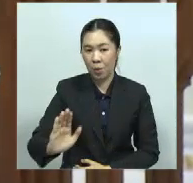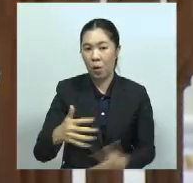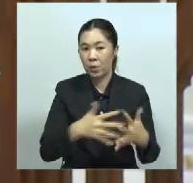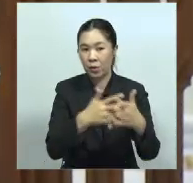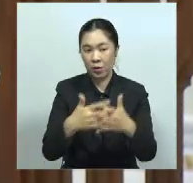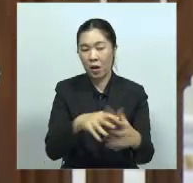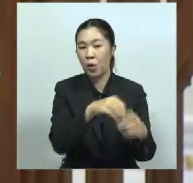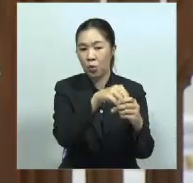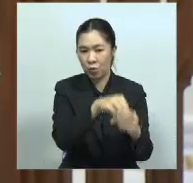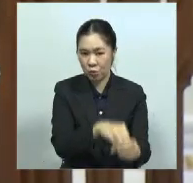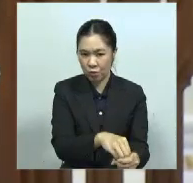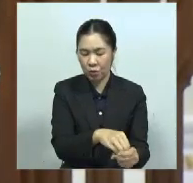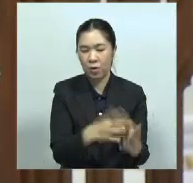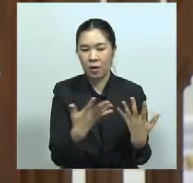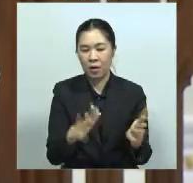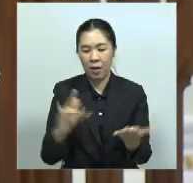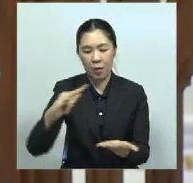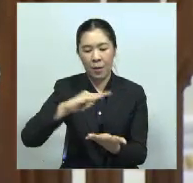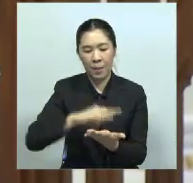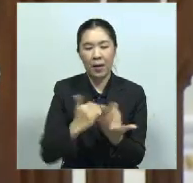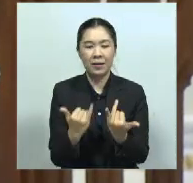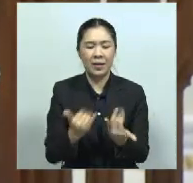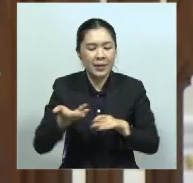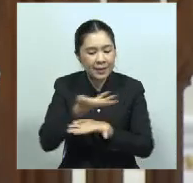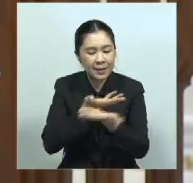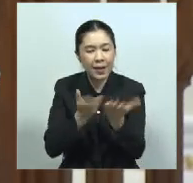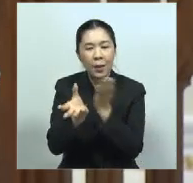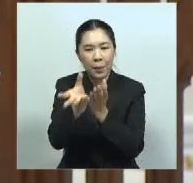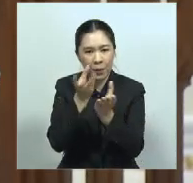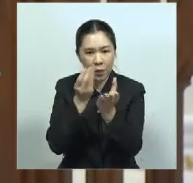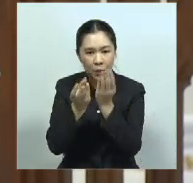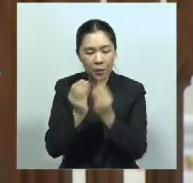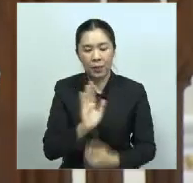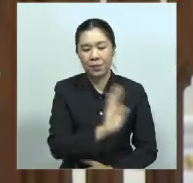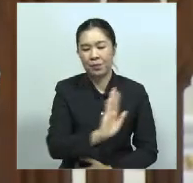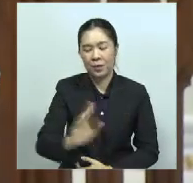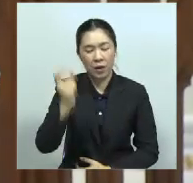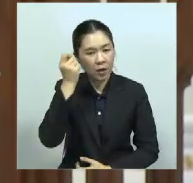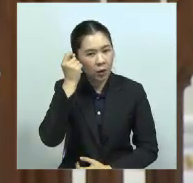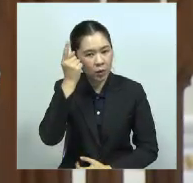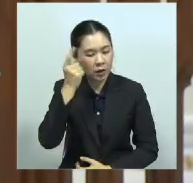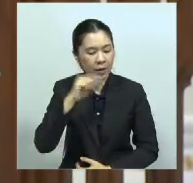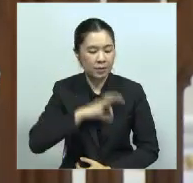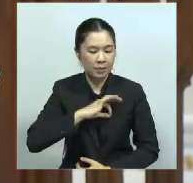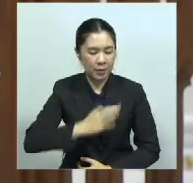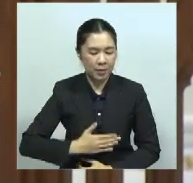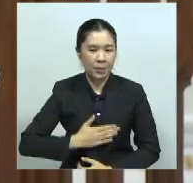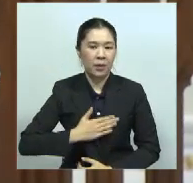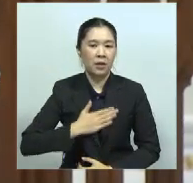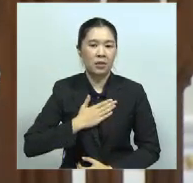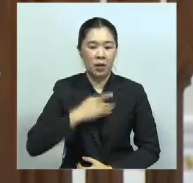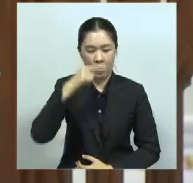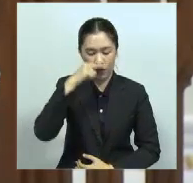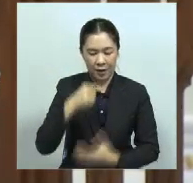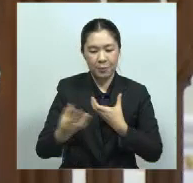ประสบการณ์ของการดูงานและเปลี่ยนเรียนรู้ครั้งนี้จะนำมาซึ่งความเข้าใจความภาคภูมิใจในความเป็นไทยก็ขอให้พวกเรารักษาความ